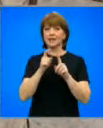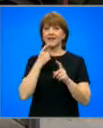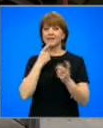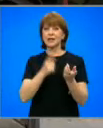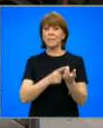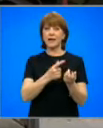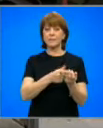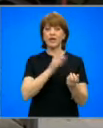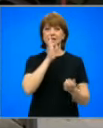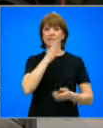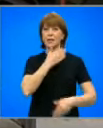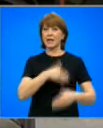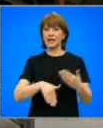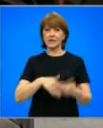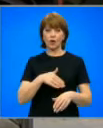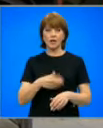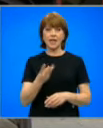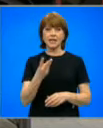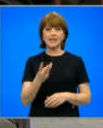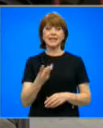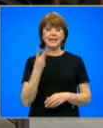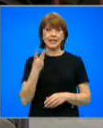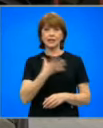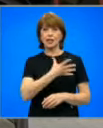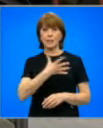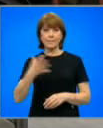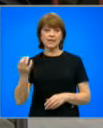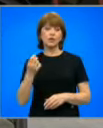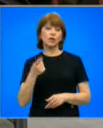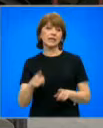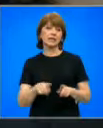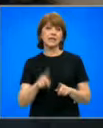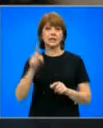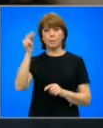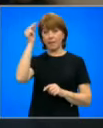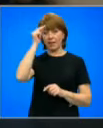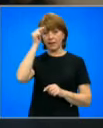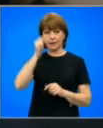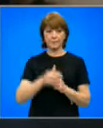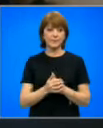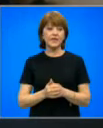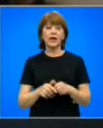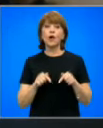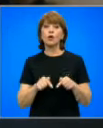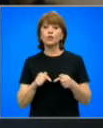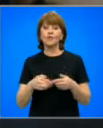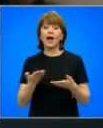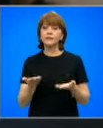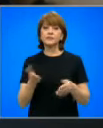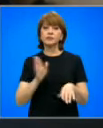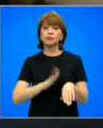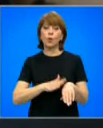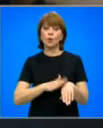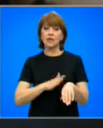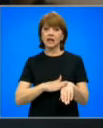Македония, според които едва 3500 са се определили като българи. И това е поредното доказателство